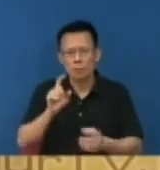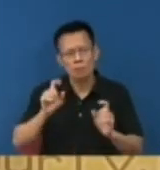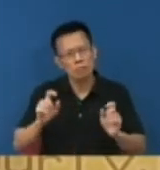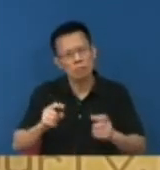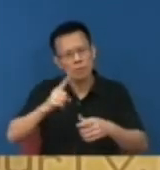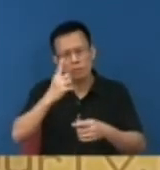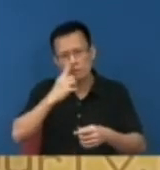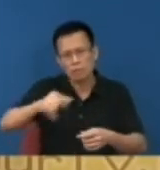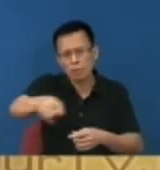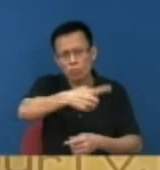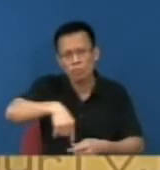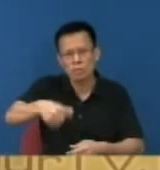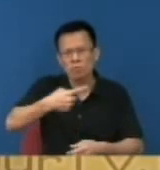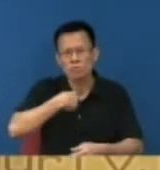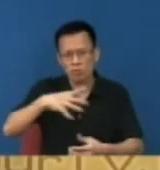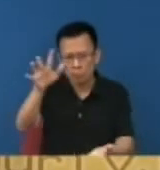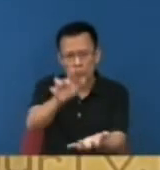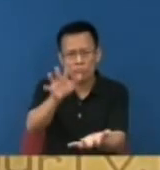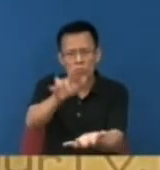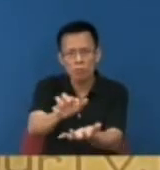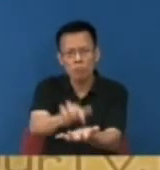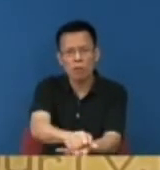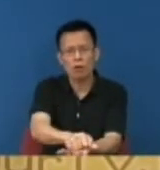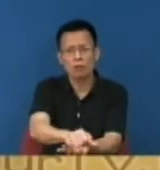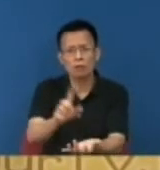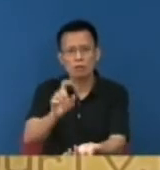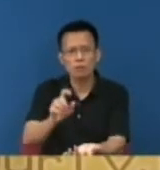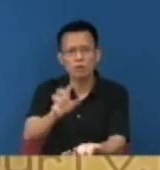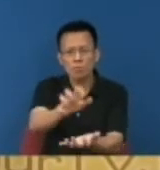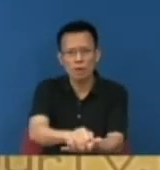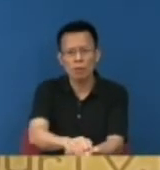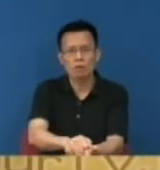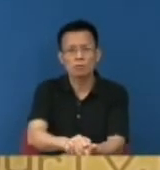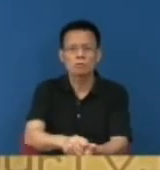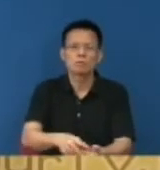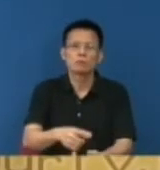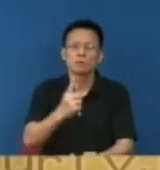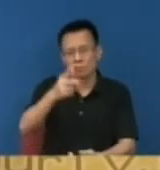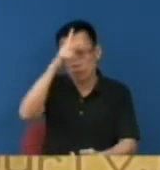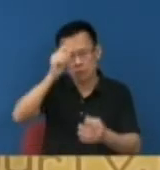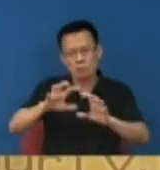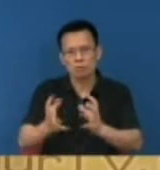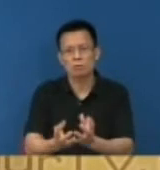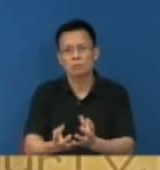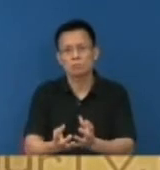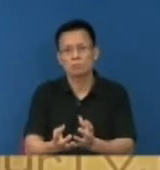斷咧？所以係好簡單咁講，即係一個政黨大部分